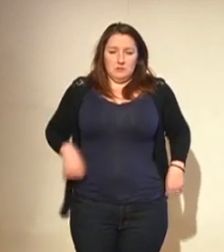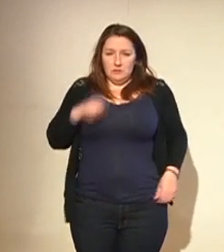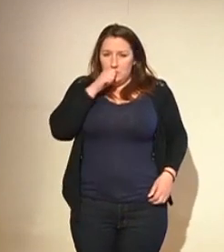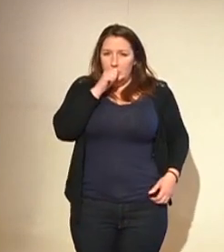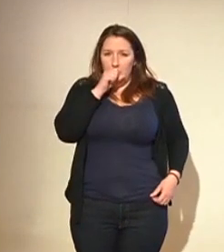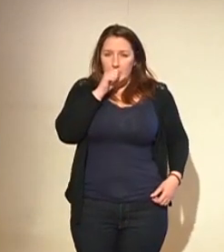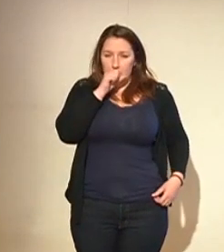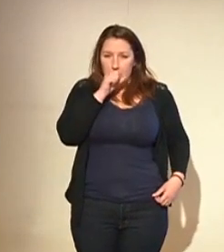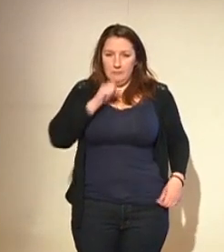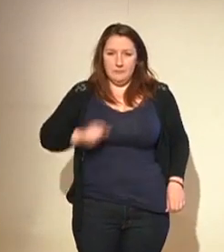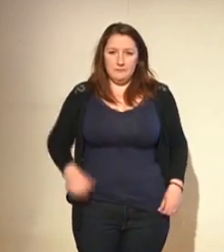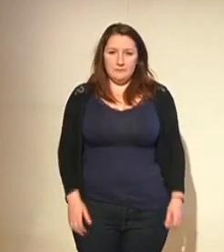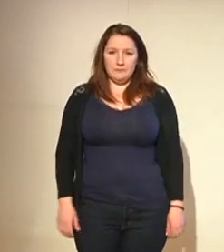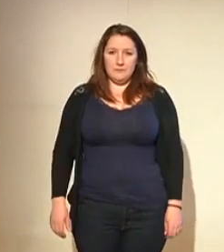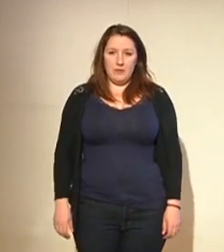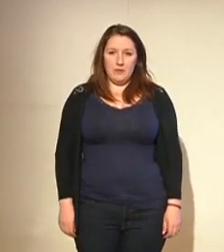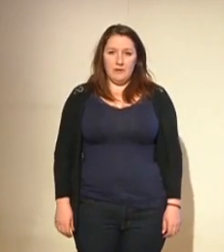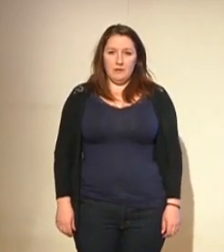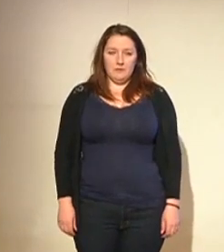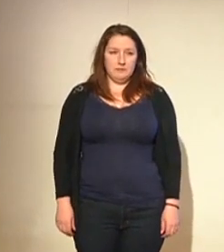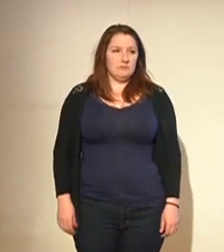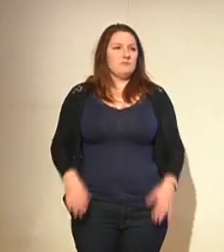uniquement pas pour